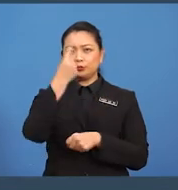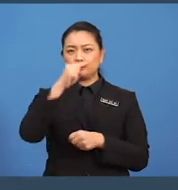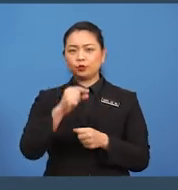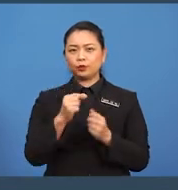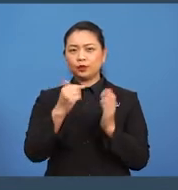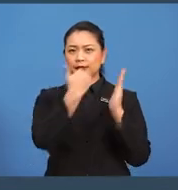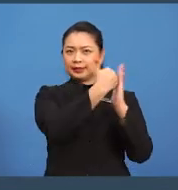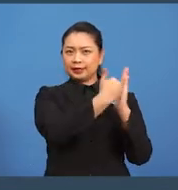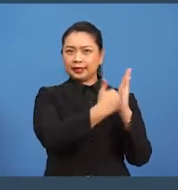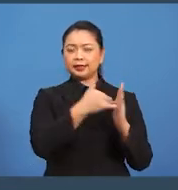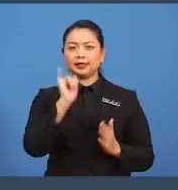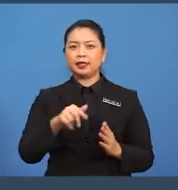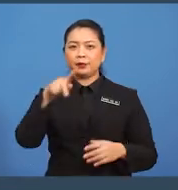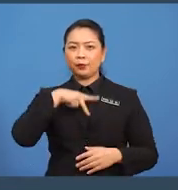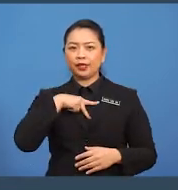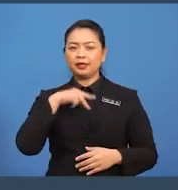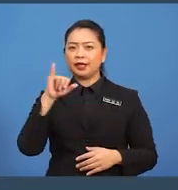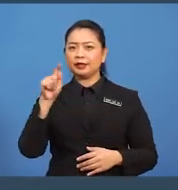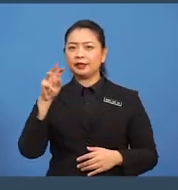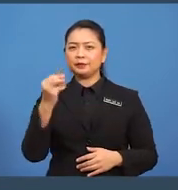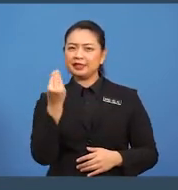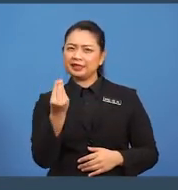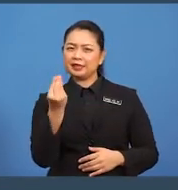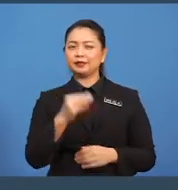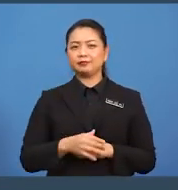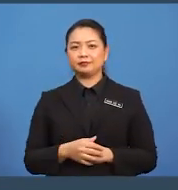untuk senarai yang mempunyai item yang sedikit?